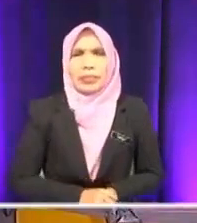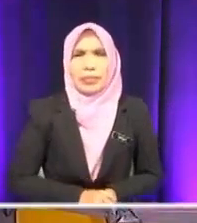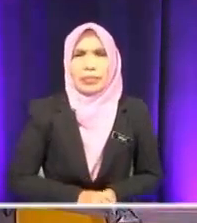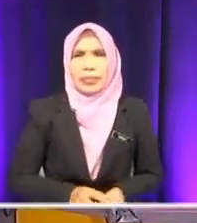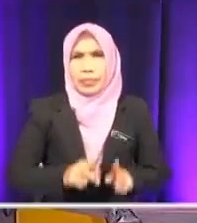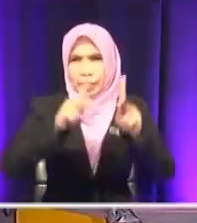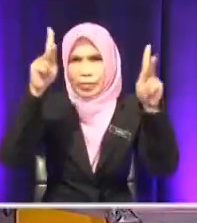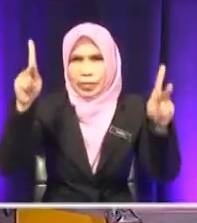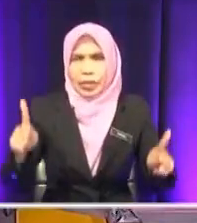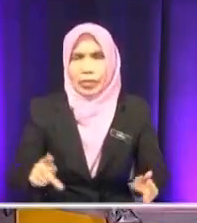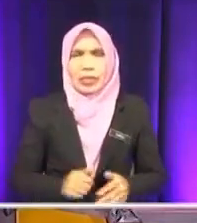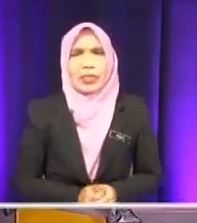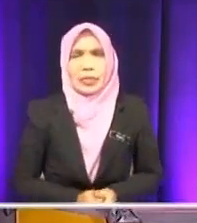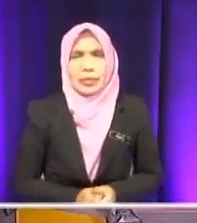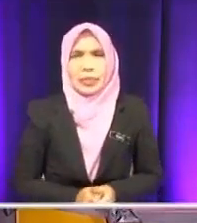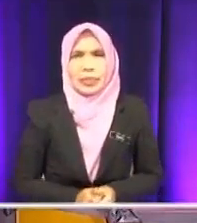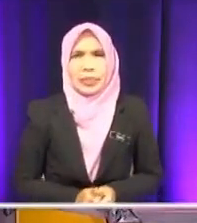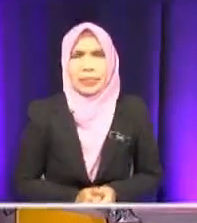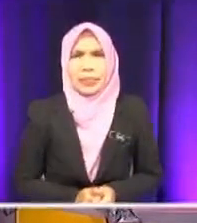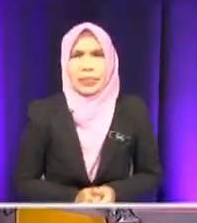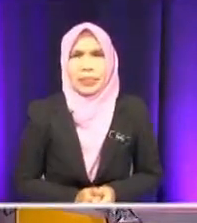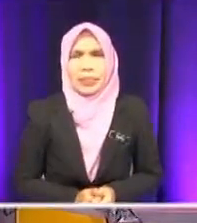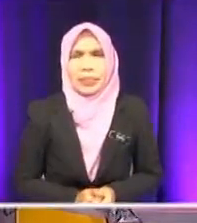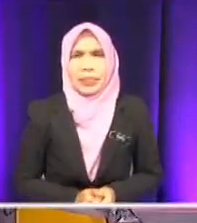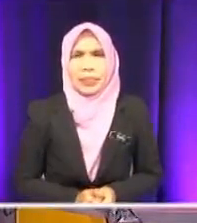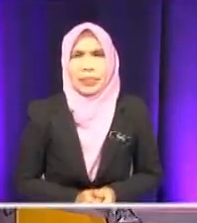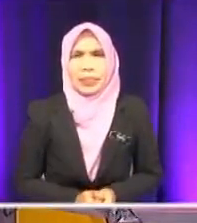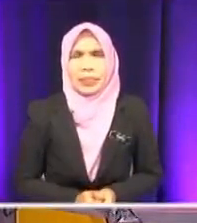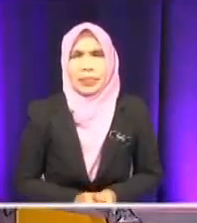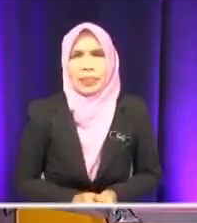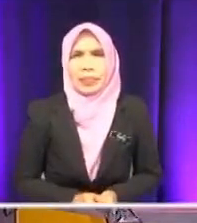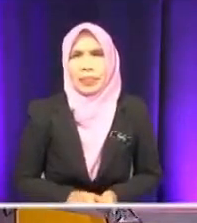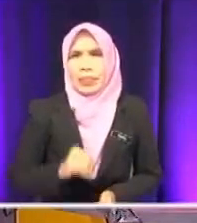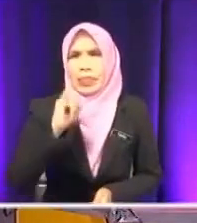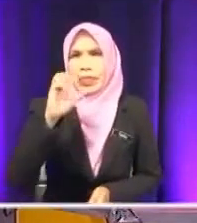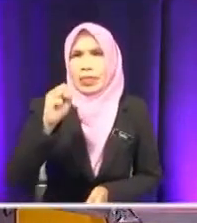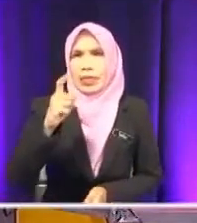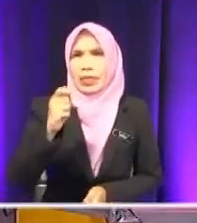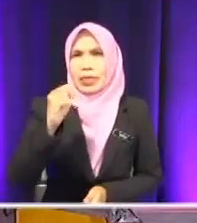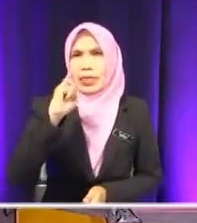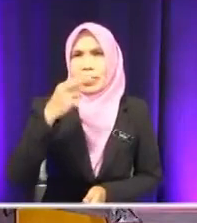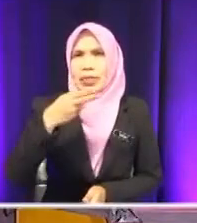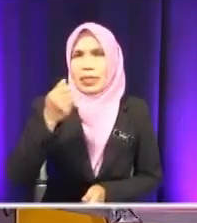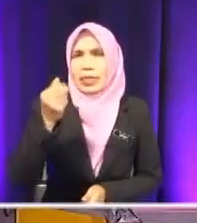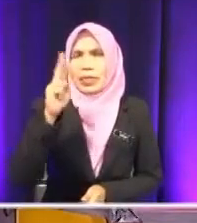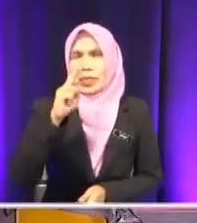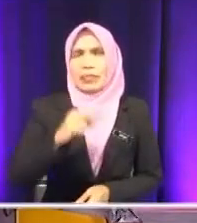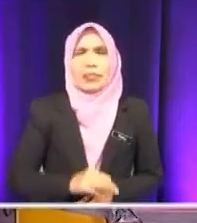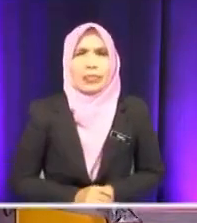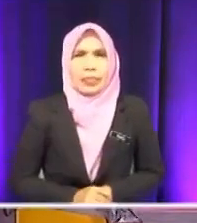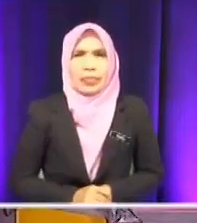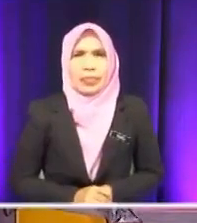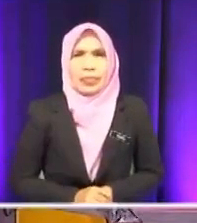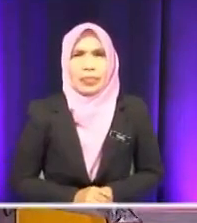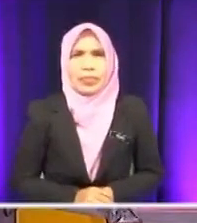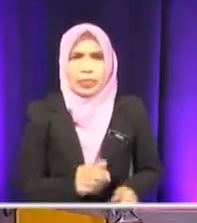kita itu tidak paham Jadi kita ini terang mengisti hati jenis Tata susunan kan bernama nama